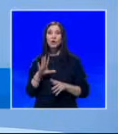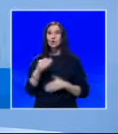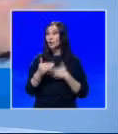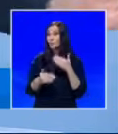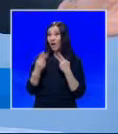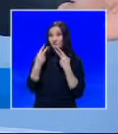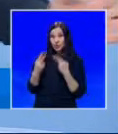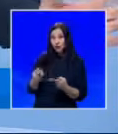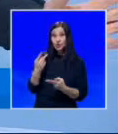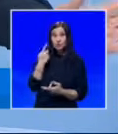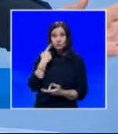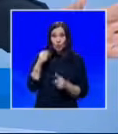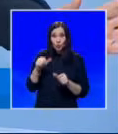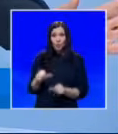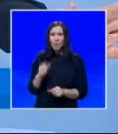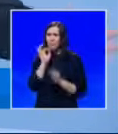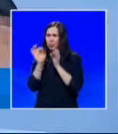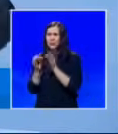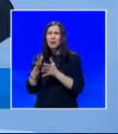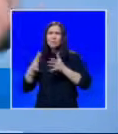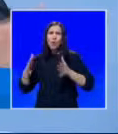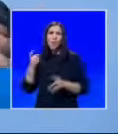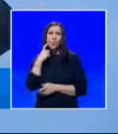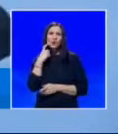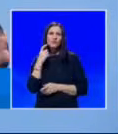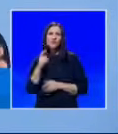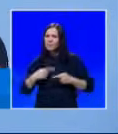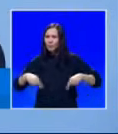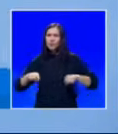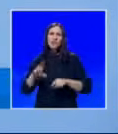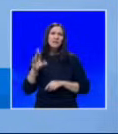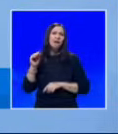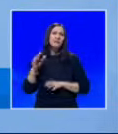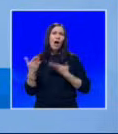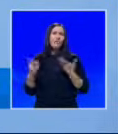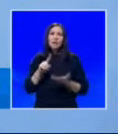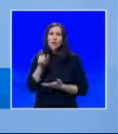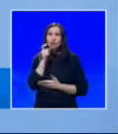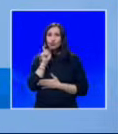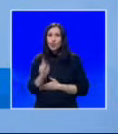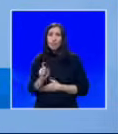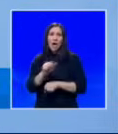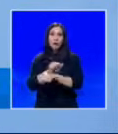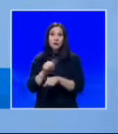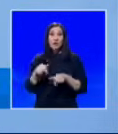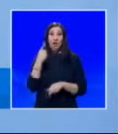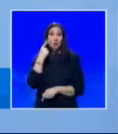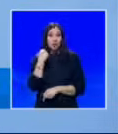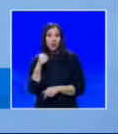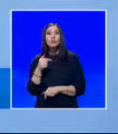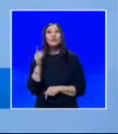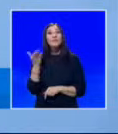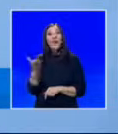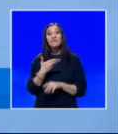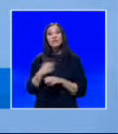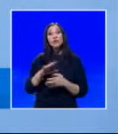унижават. Все пак са плюли по Борисов много. На площадите, какви ли не думи са му казвали, арестували са го и сега се унижават. Но те вече са политици.